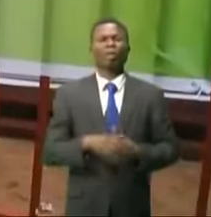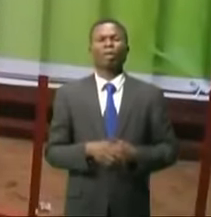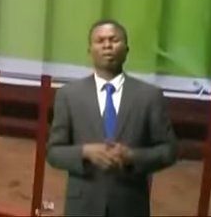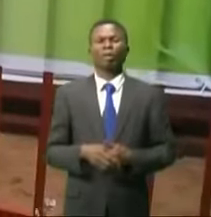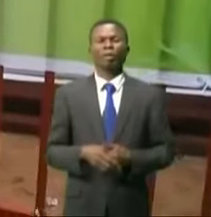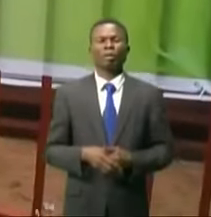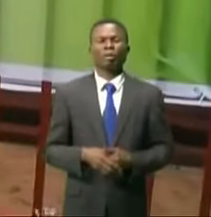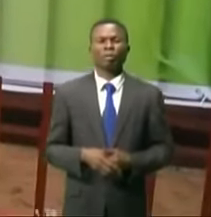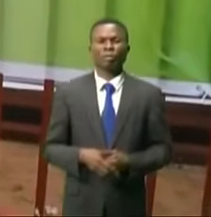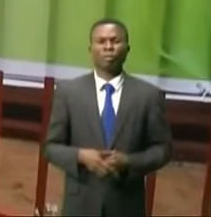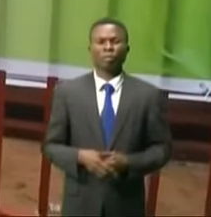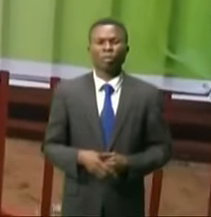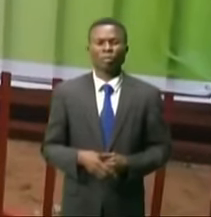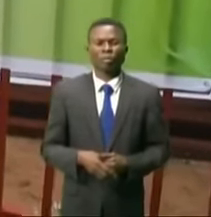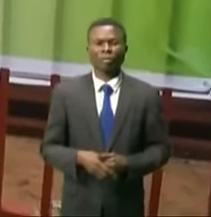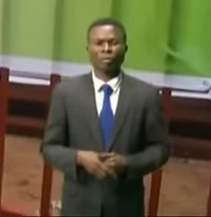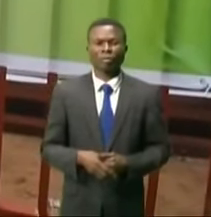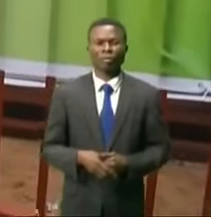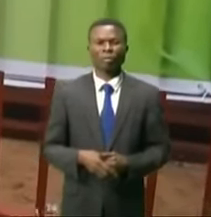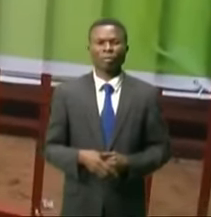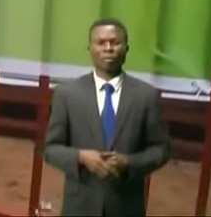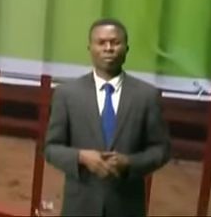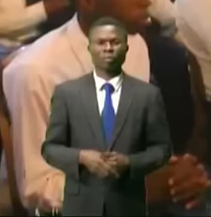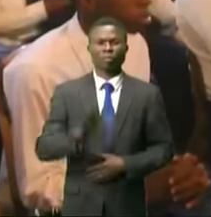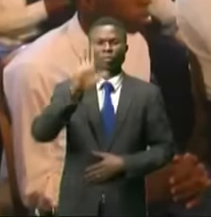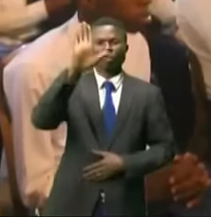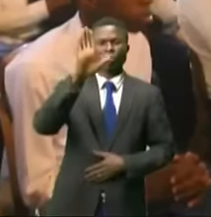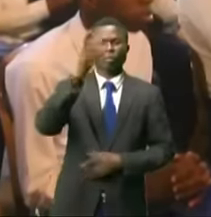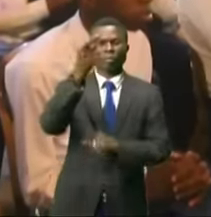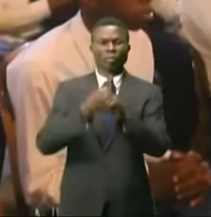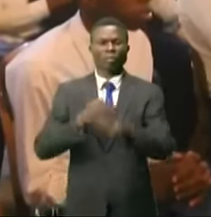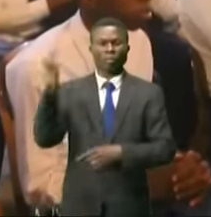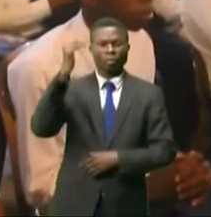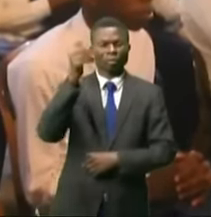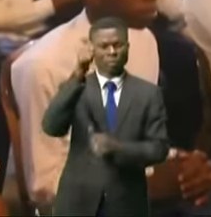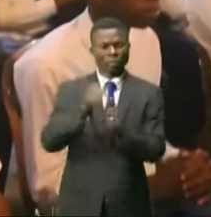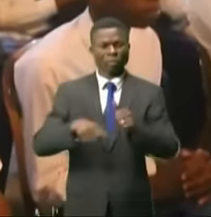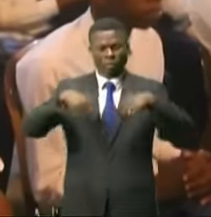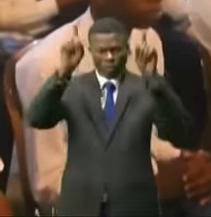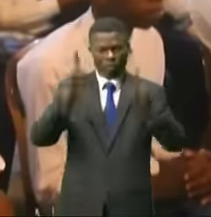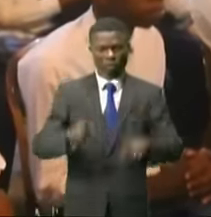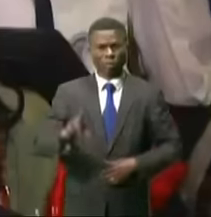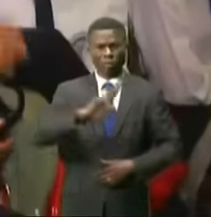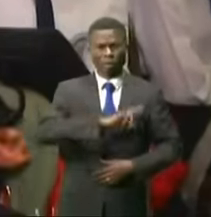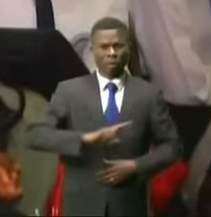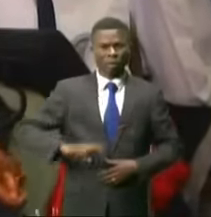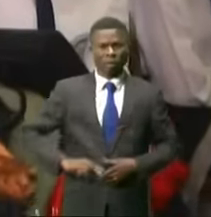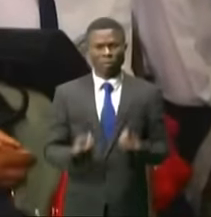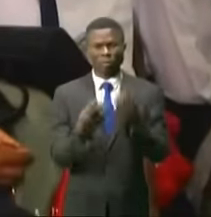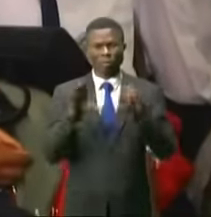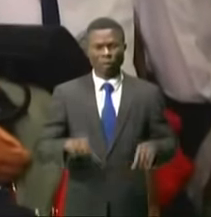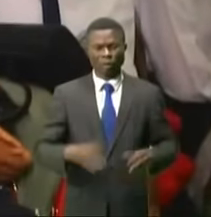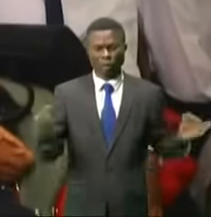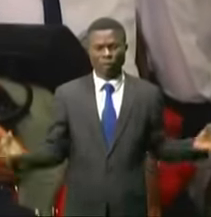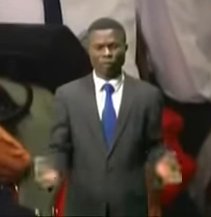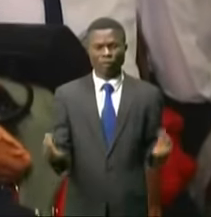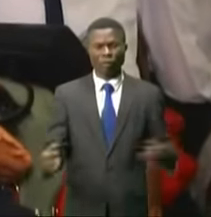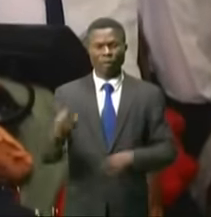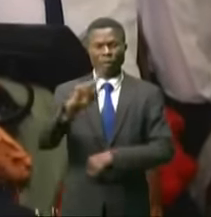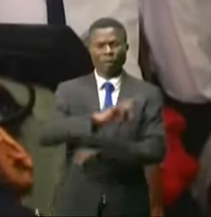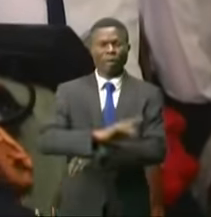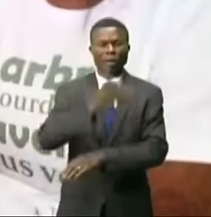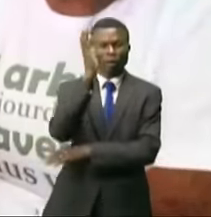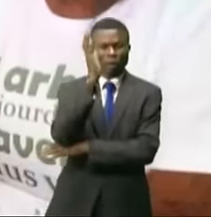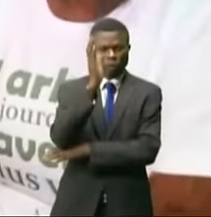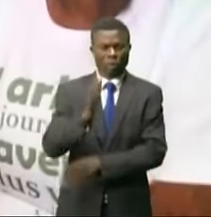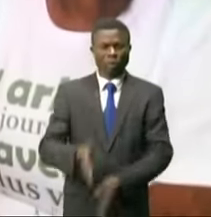parle. Le 5 décembre de chaque année, la RDC célèbre la journée de l'arbre. Pour marquer cette